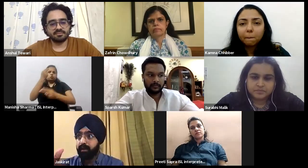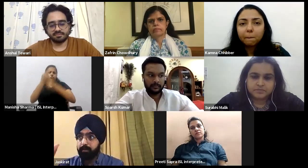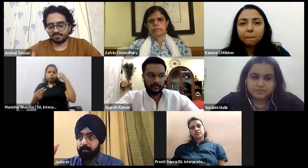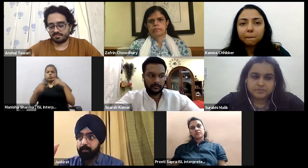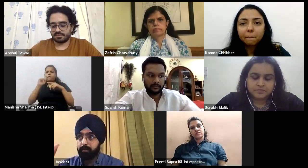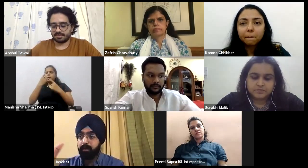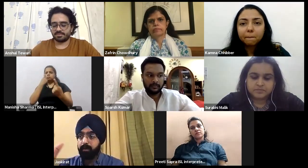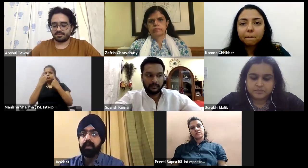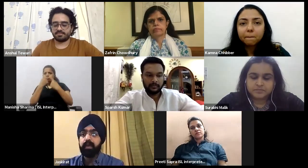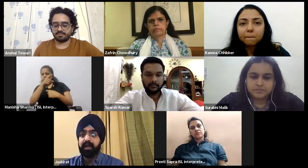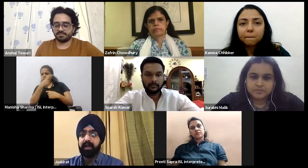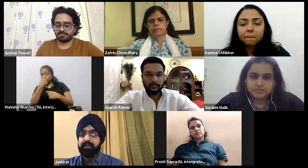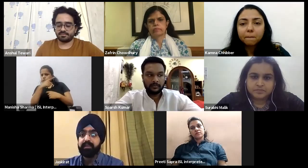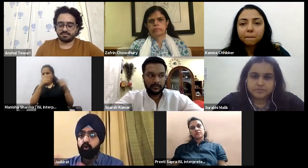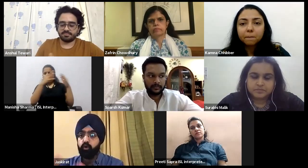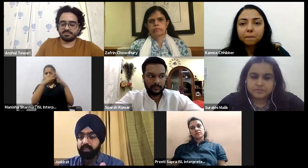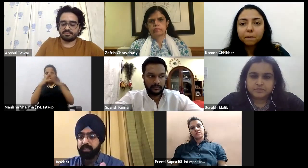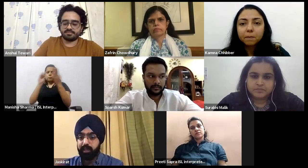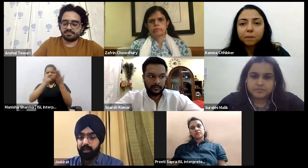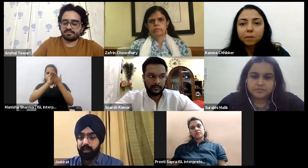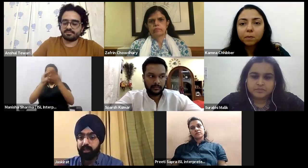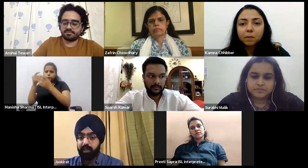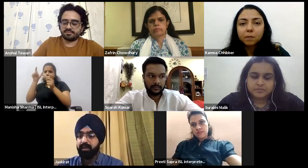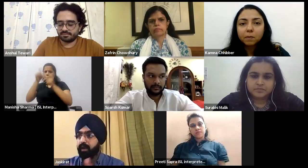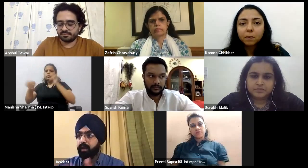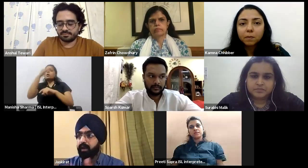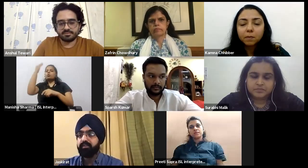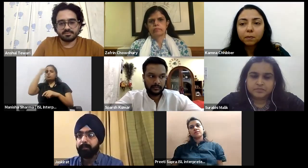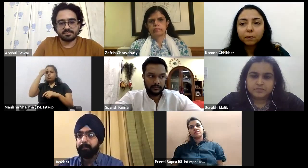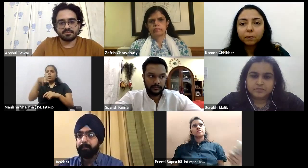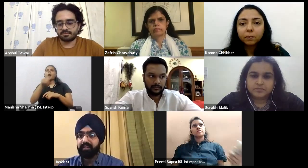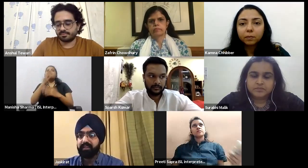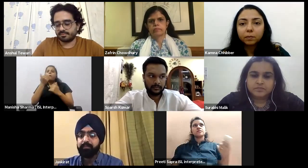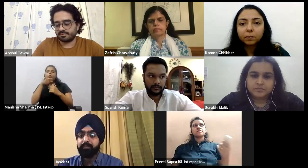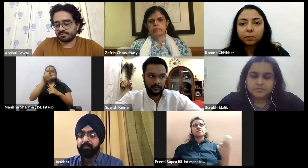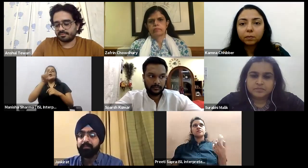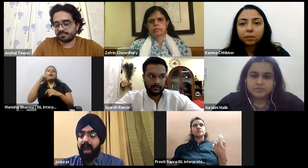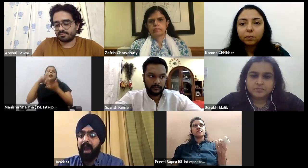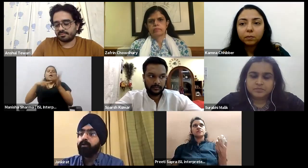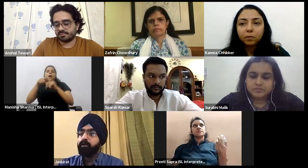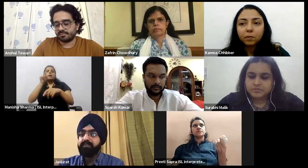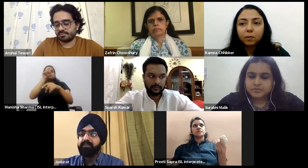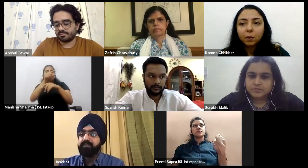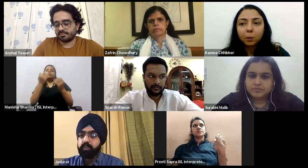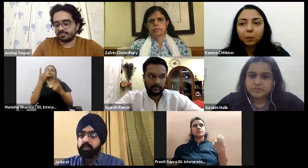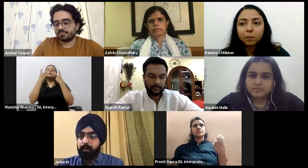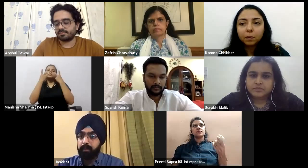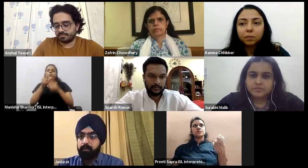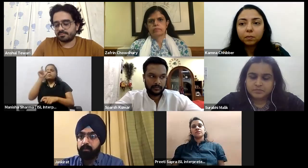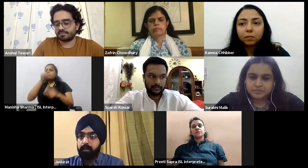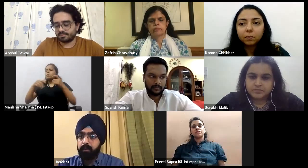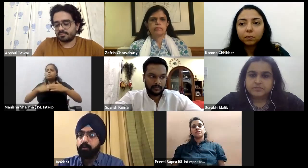एक credible website पे डालेंगे ताकि लोगों को पता चले एक URL है, वहां जा सकते हैं, पढ़ सकते हैं. And people don't have the patience